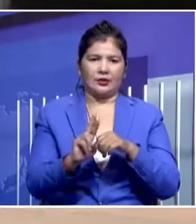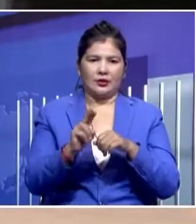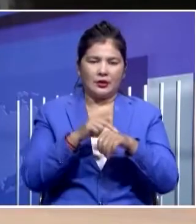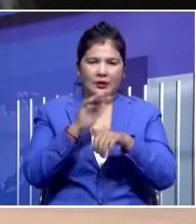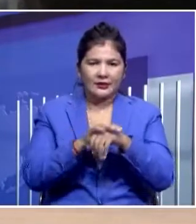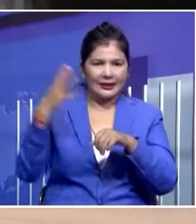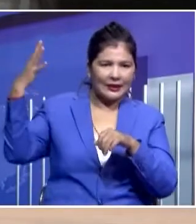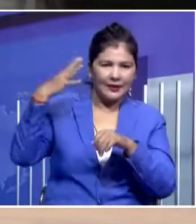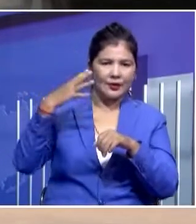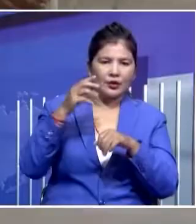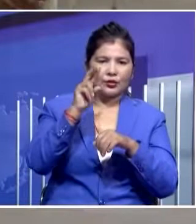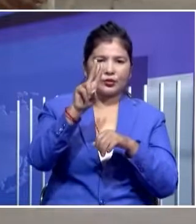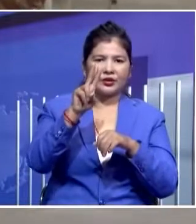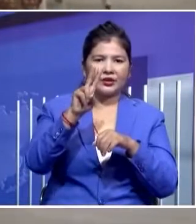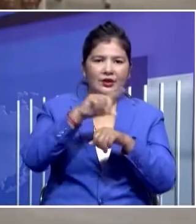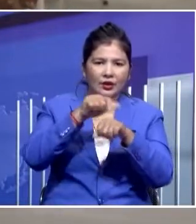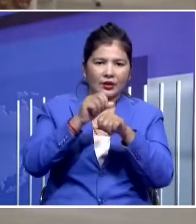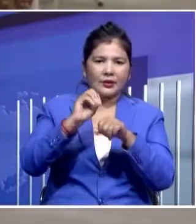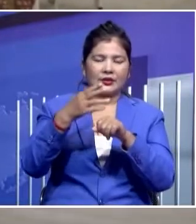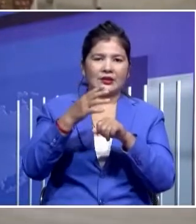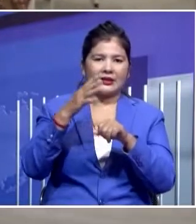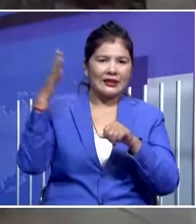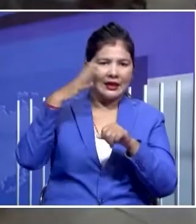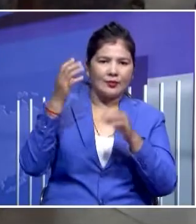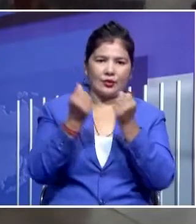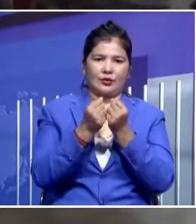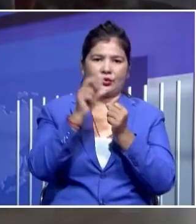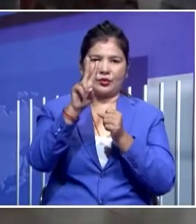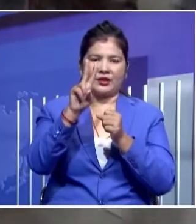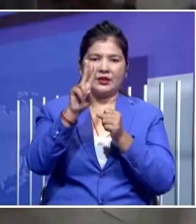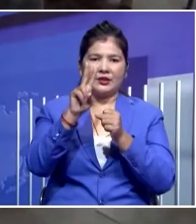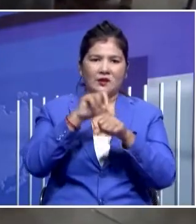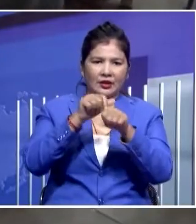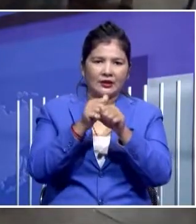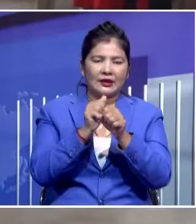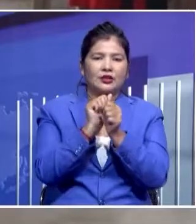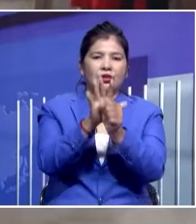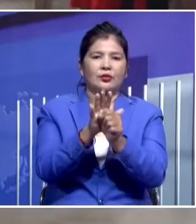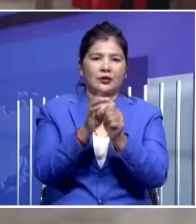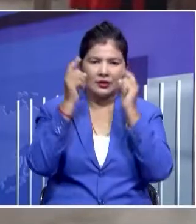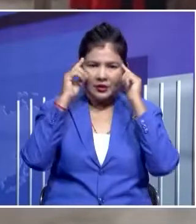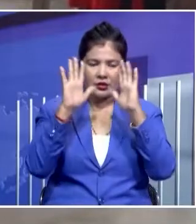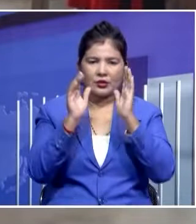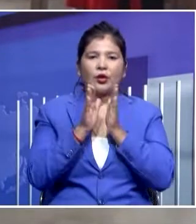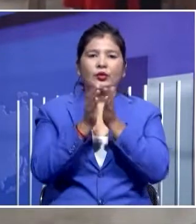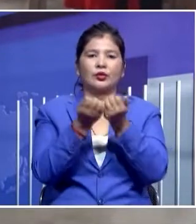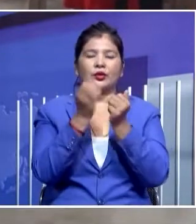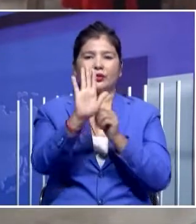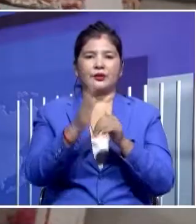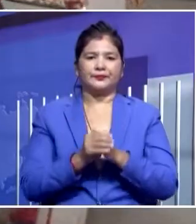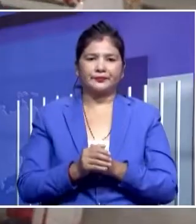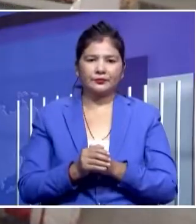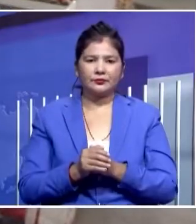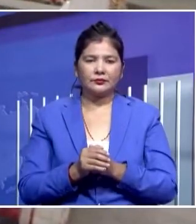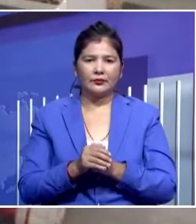घाम उदाएको 2 घन्टापछि र घाम अस्ताउनुभन्दा 2 घन्टा अघि सक्रिय हुने हुँदा सचेत रहन सबैलाई आग्रह गरिएको छ।